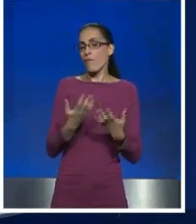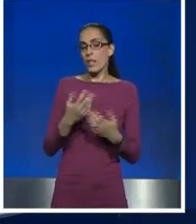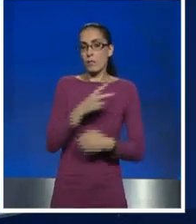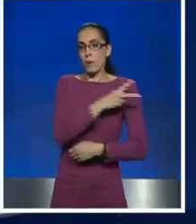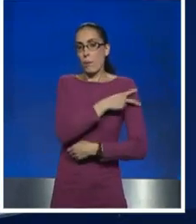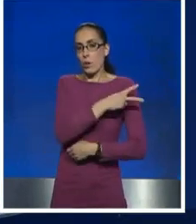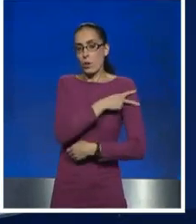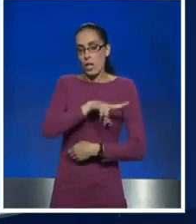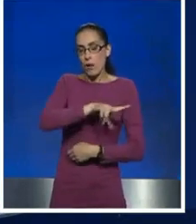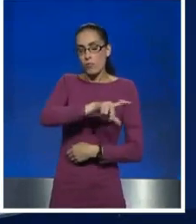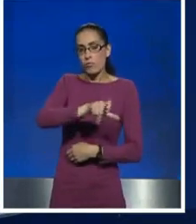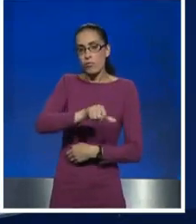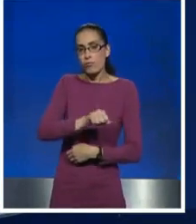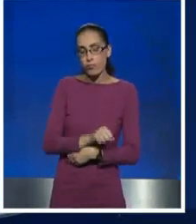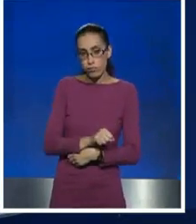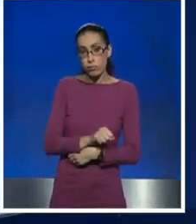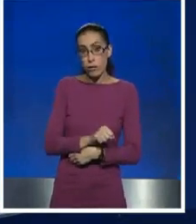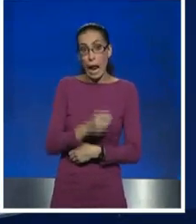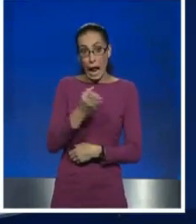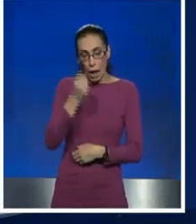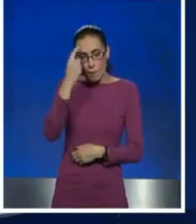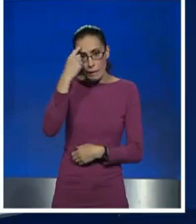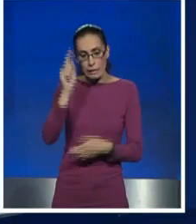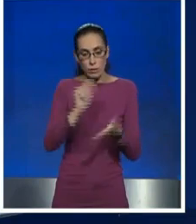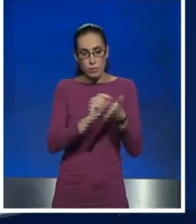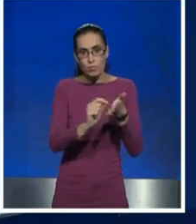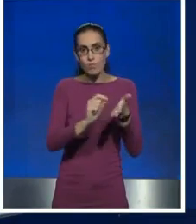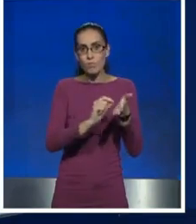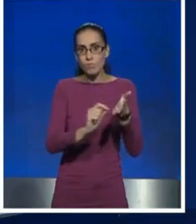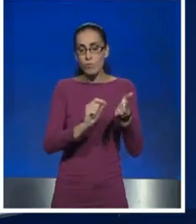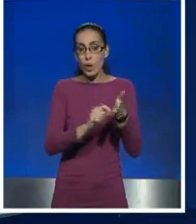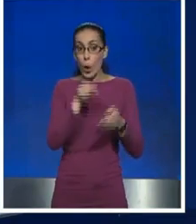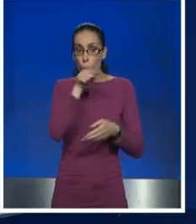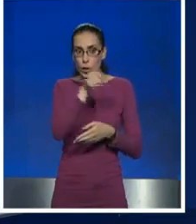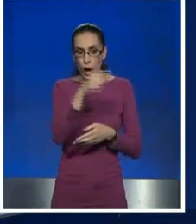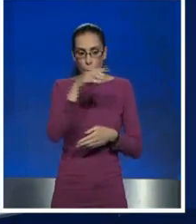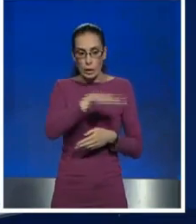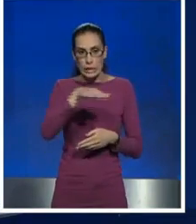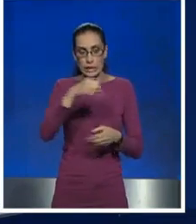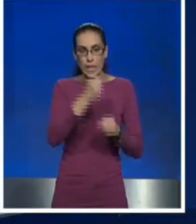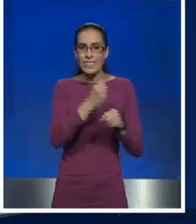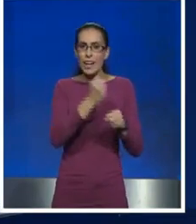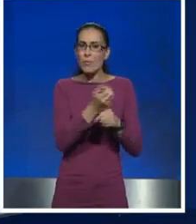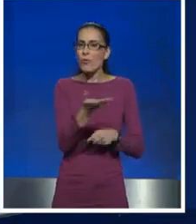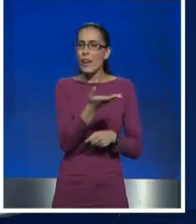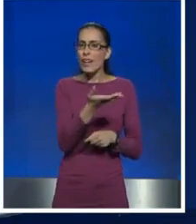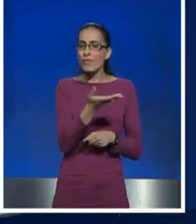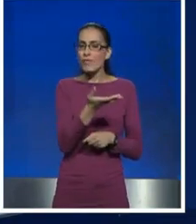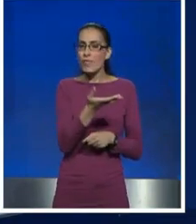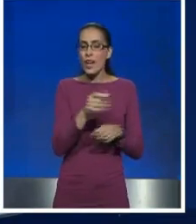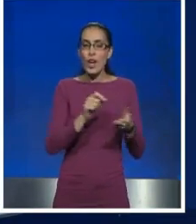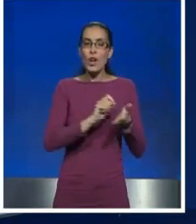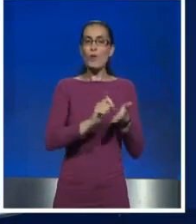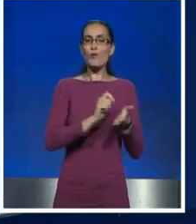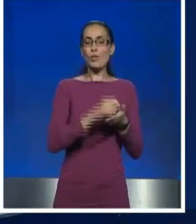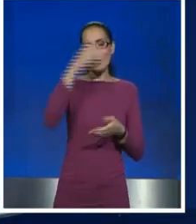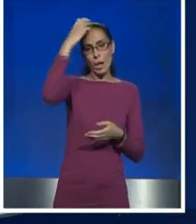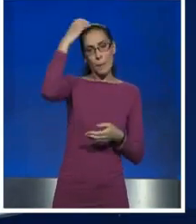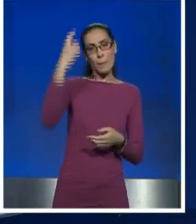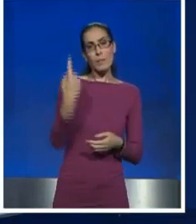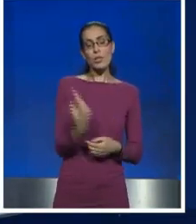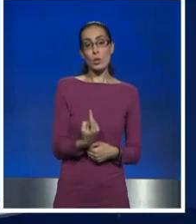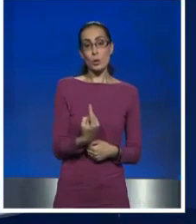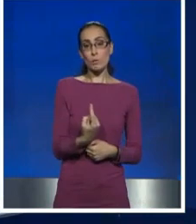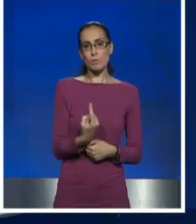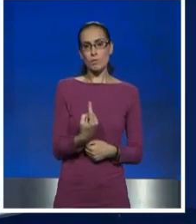nies imsemmijin bisimhom u qed jaħdmu fl-uffiċċju tal-Prim Ministru ta' Malta. Min illum